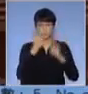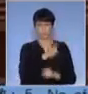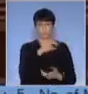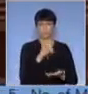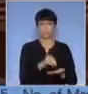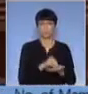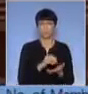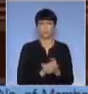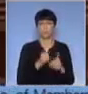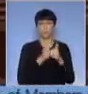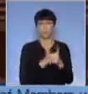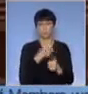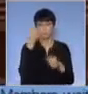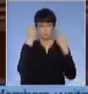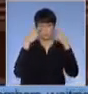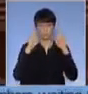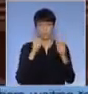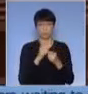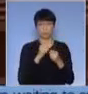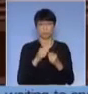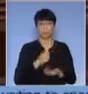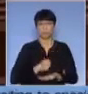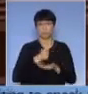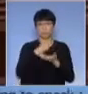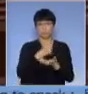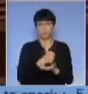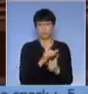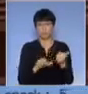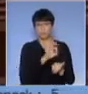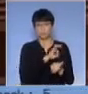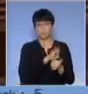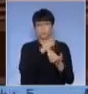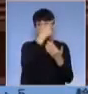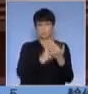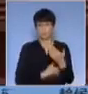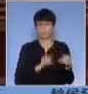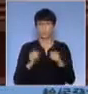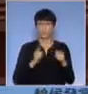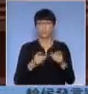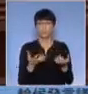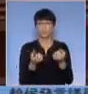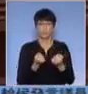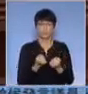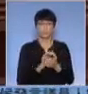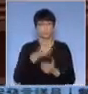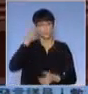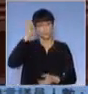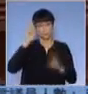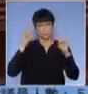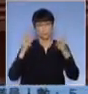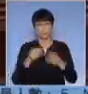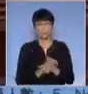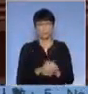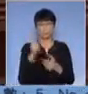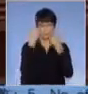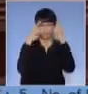定。根據大學教育資助委員會程序辯覽，提出及接納研究項目是屬於院